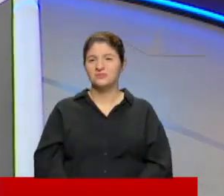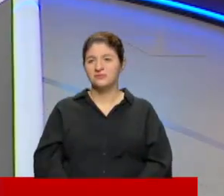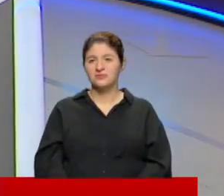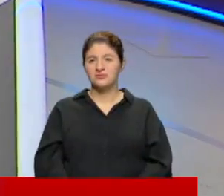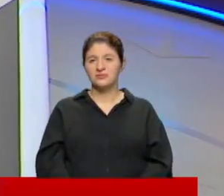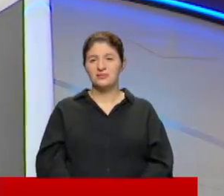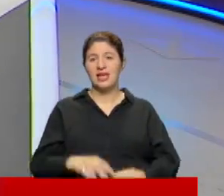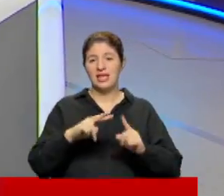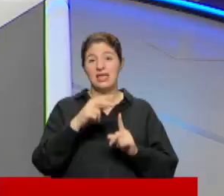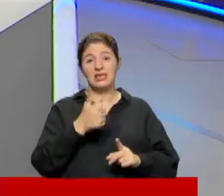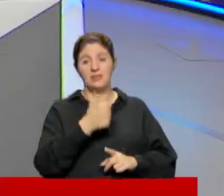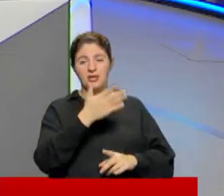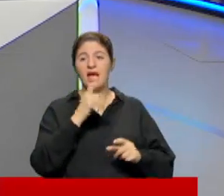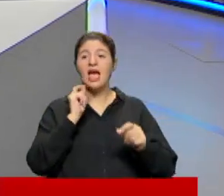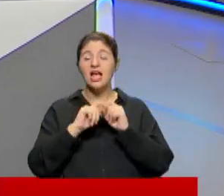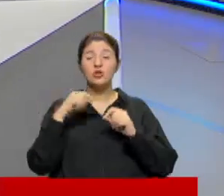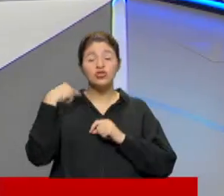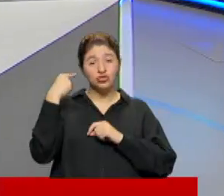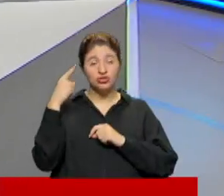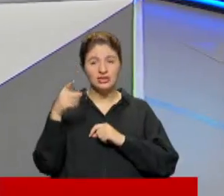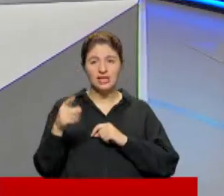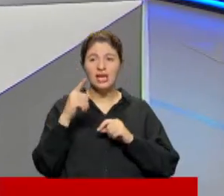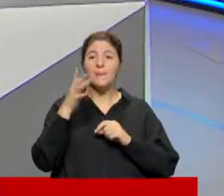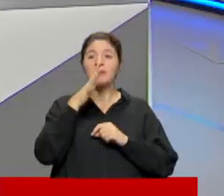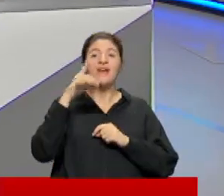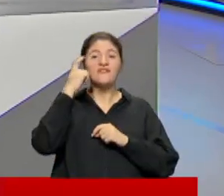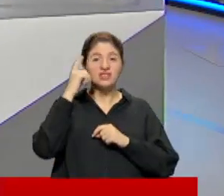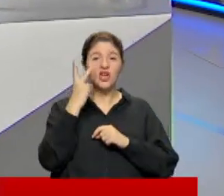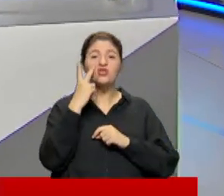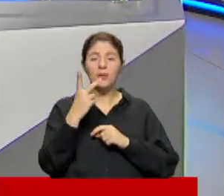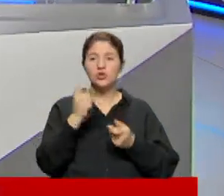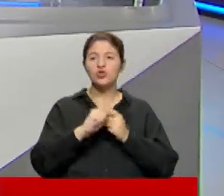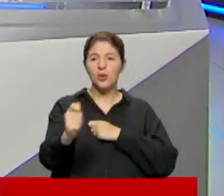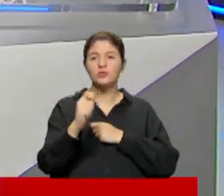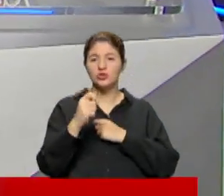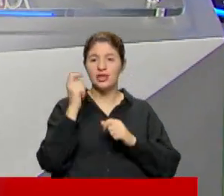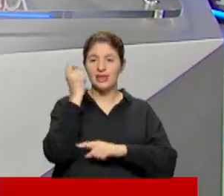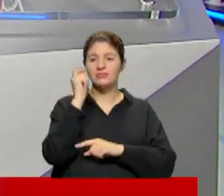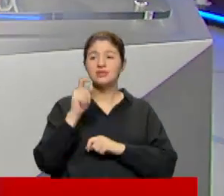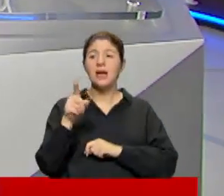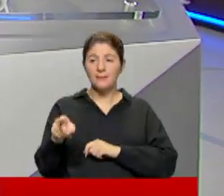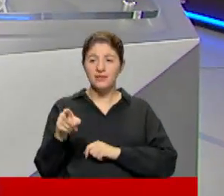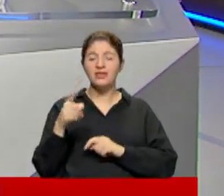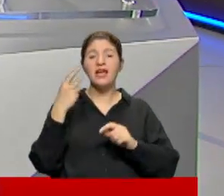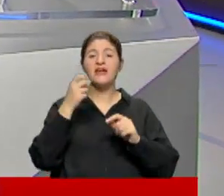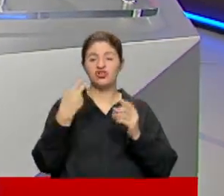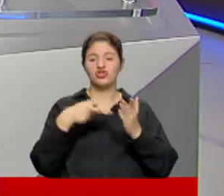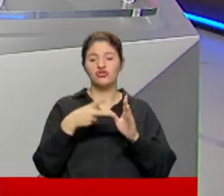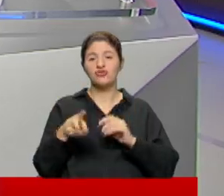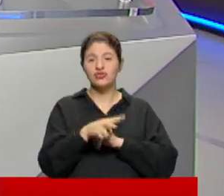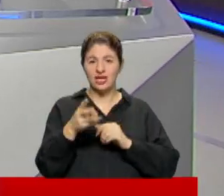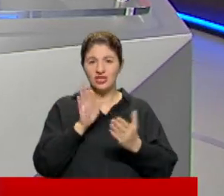Nurettin nebati ekonomi düşüncesinden epistemolojik bir kopuşu temsil eden heterodoks